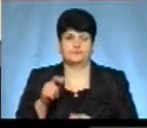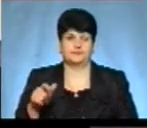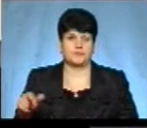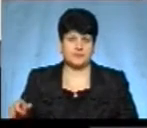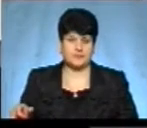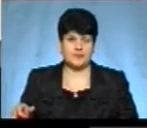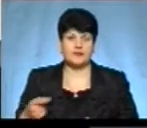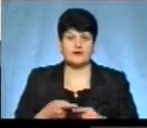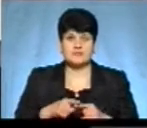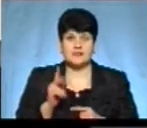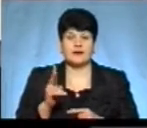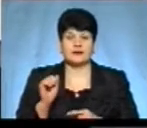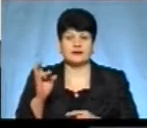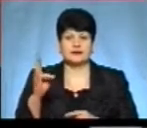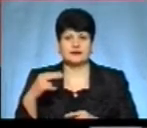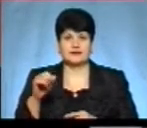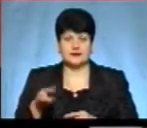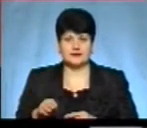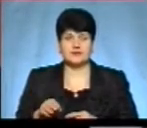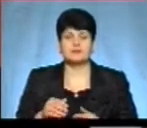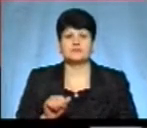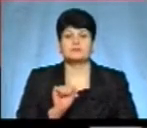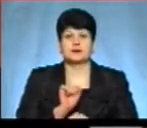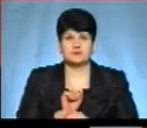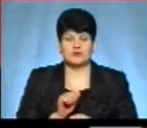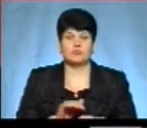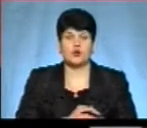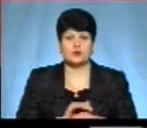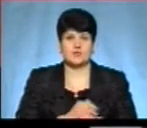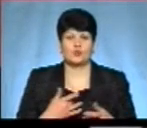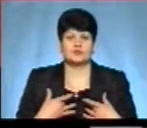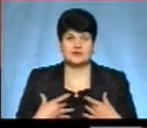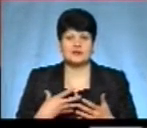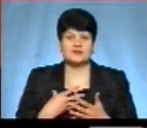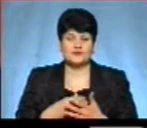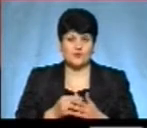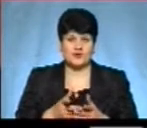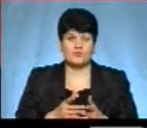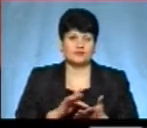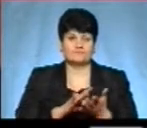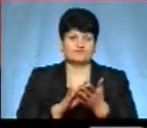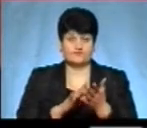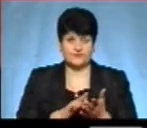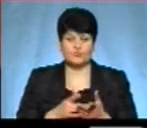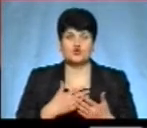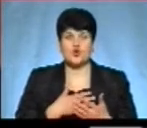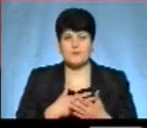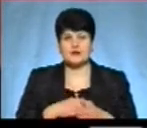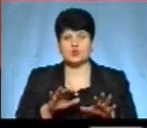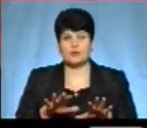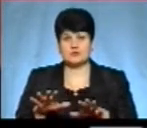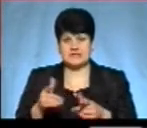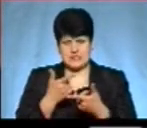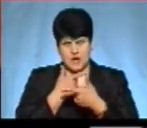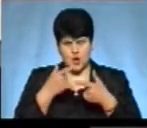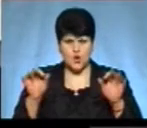кандидат припинив такі благодійні концерти в своєму турі, напевне, через те, що все ж таки от таку громадську позицію, розголос,